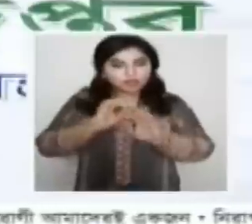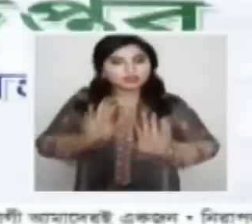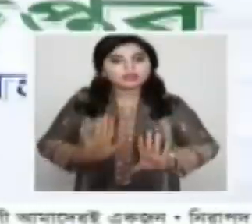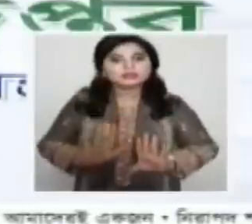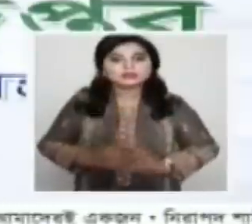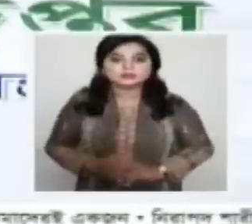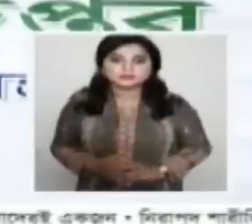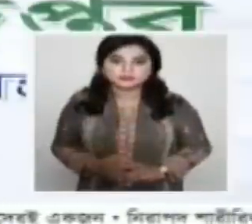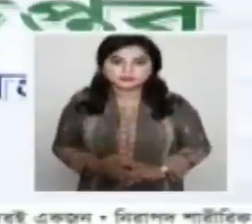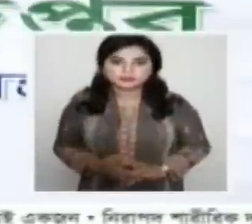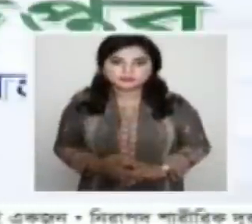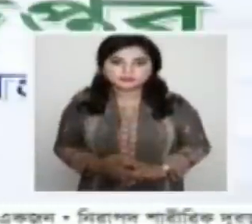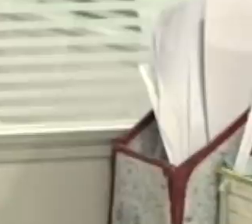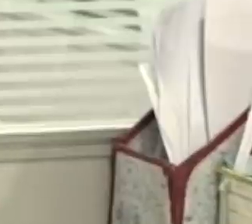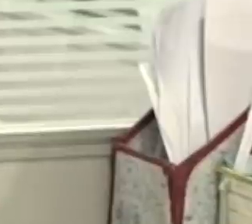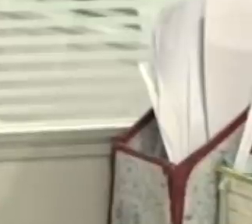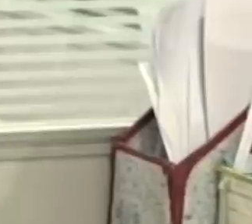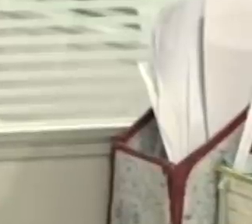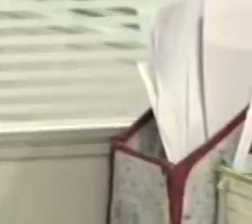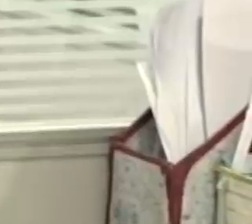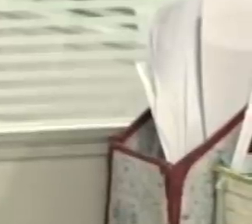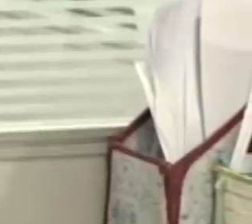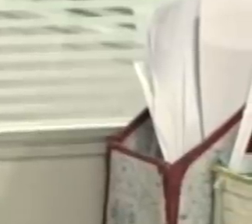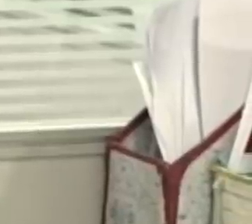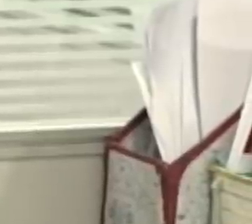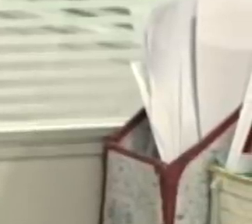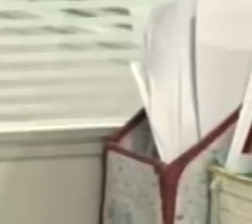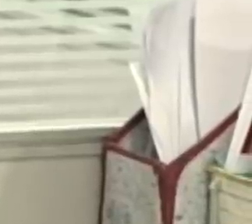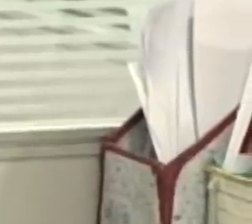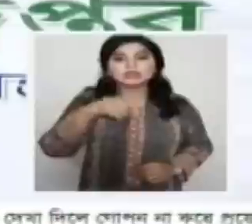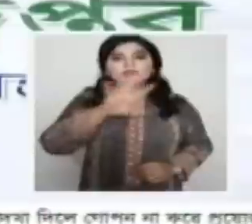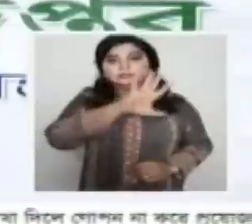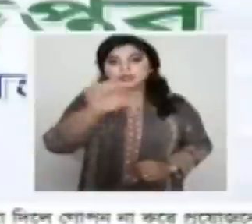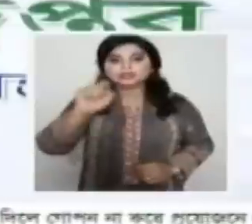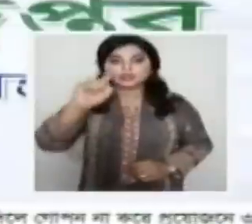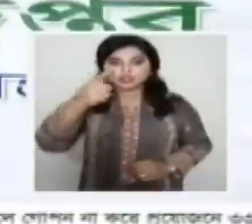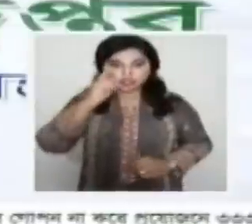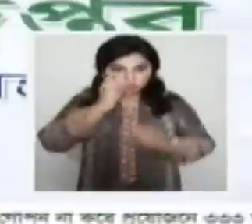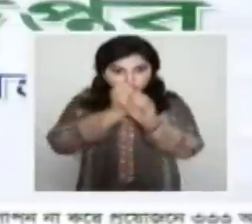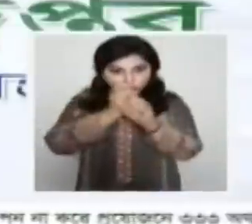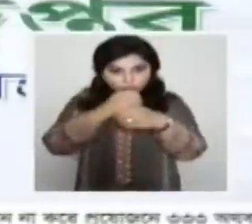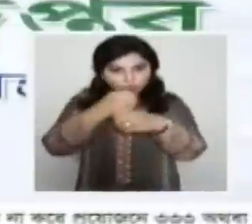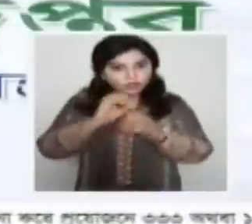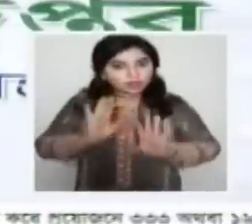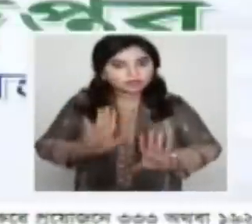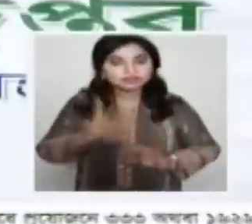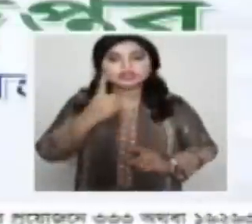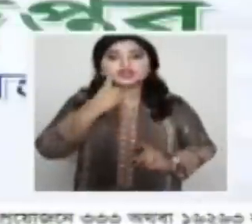হয়েছে 18,403টি, পরীক্ষা হয়েছে 17,214টি। এ পর্যন্ত পরীক্ষা হয়েছে